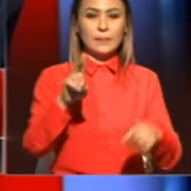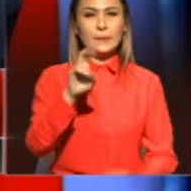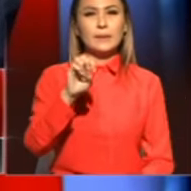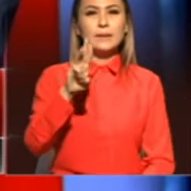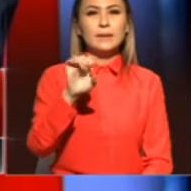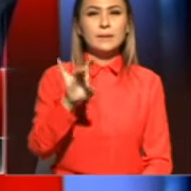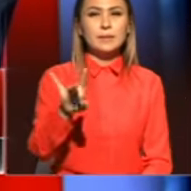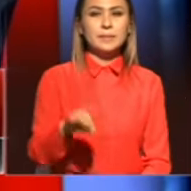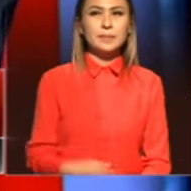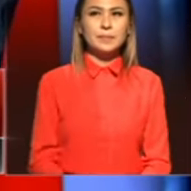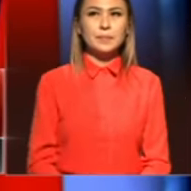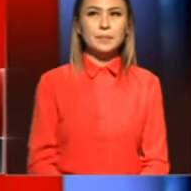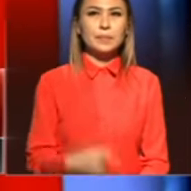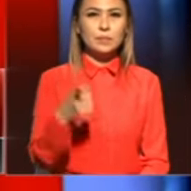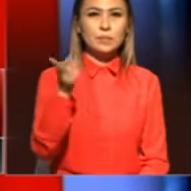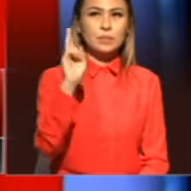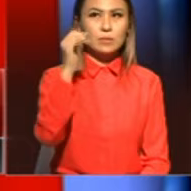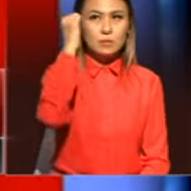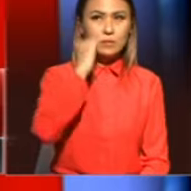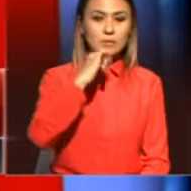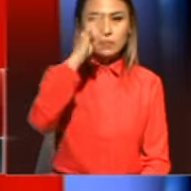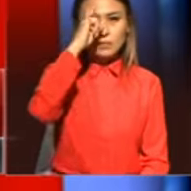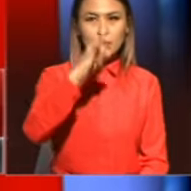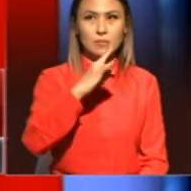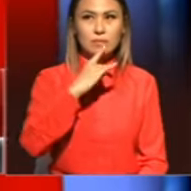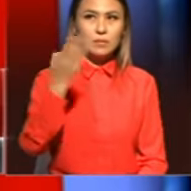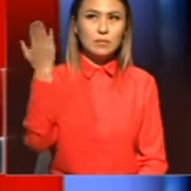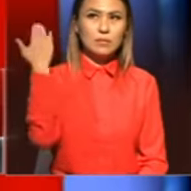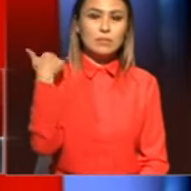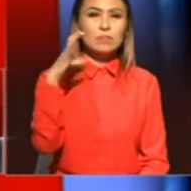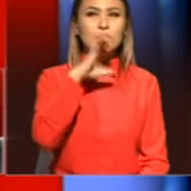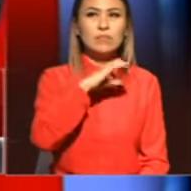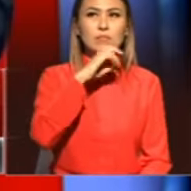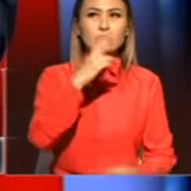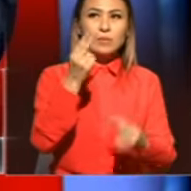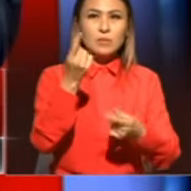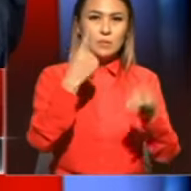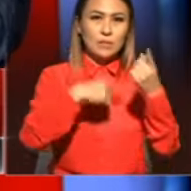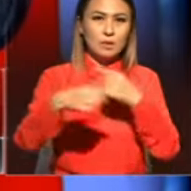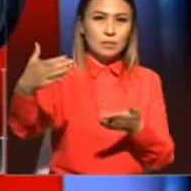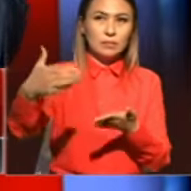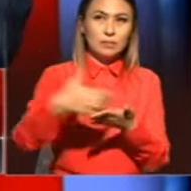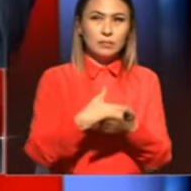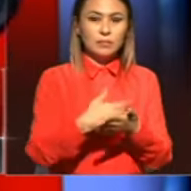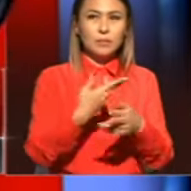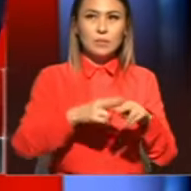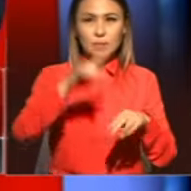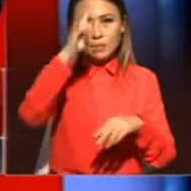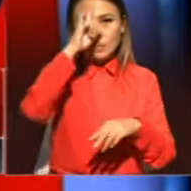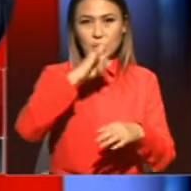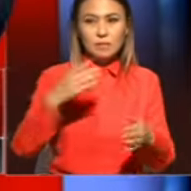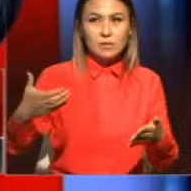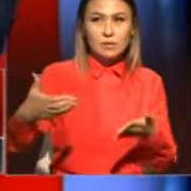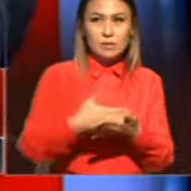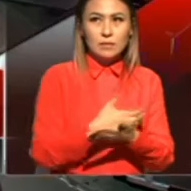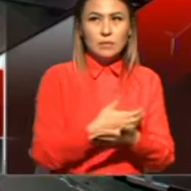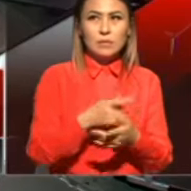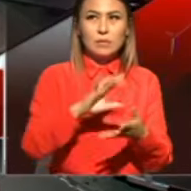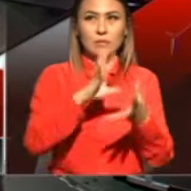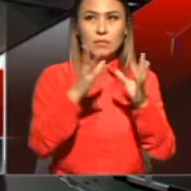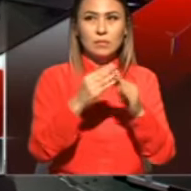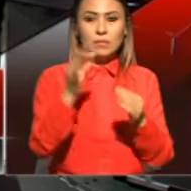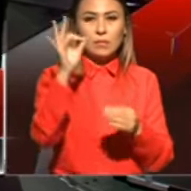жатыр. Ол кім? Ол ес Қазақстанның ұрланған, жырланған ақшаны қазір Қазақстан қайтадан әкеліп жатыр. Осы Қазақстанға әкеліп, жуып, шайып,